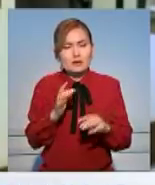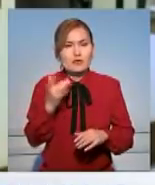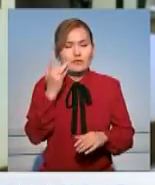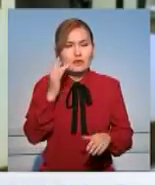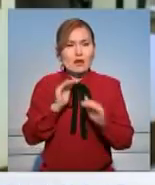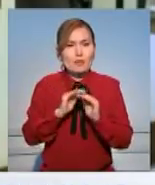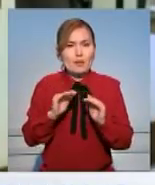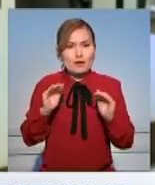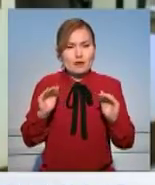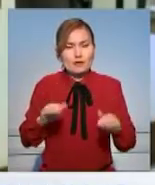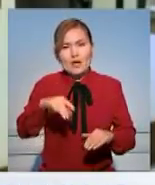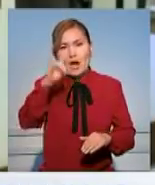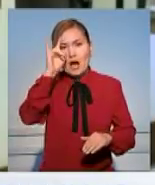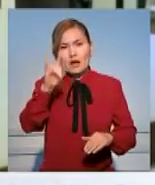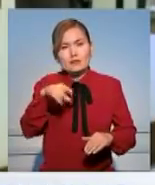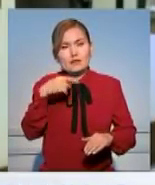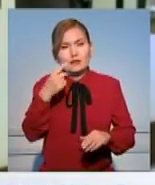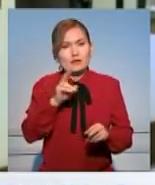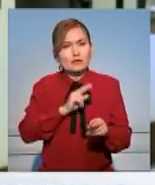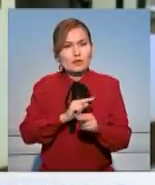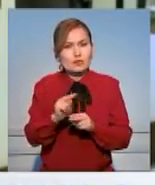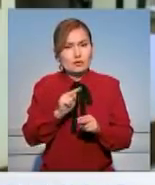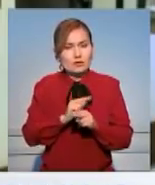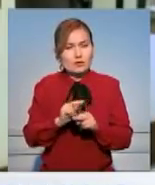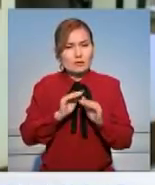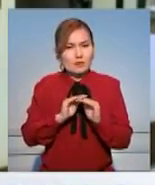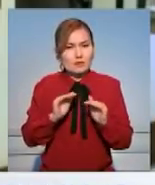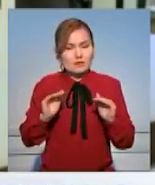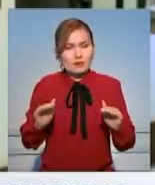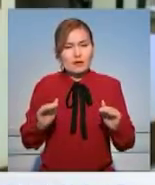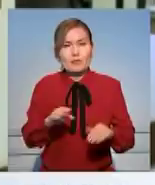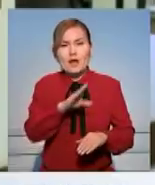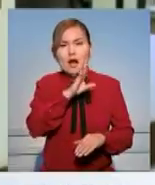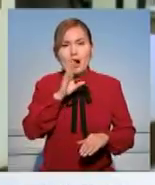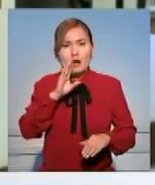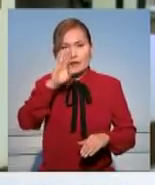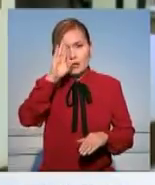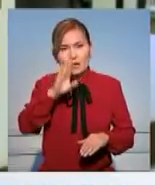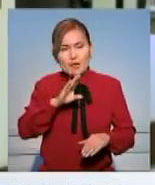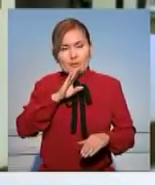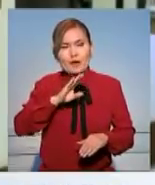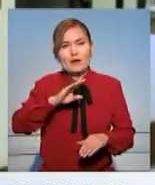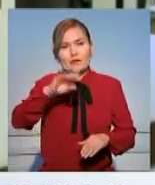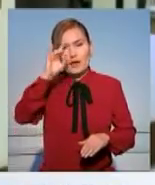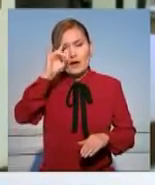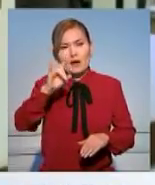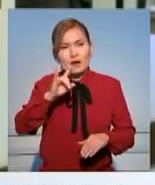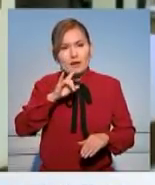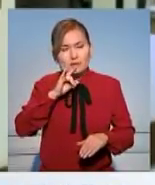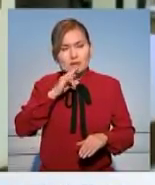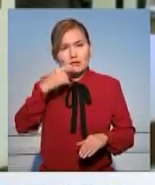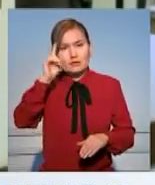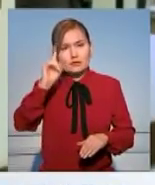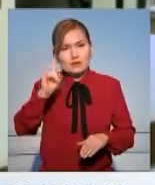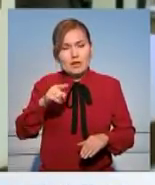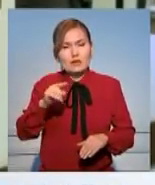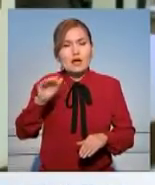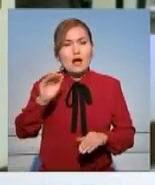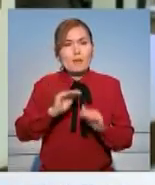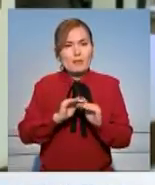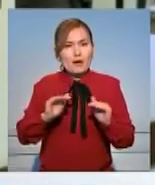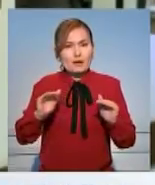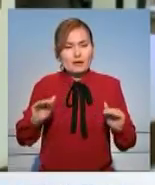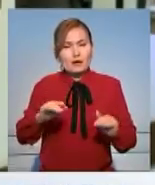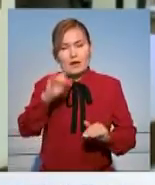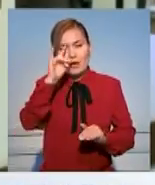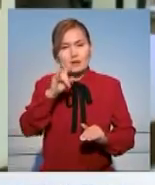күндері не қазақ тілінен сабақ береміз. Ата-аналар қазір қазақ тіліне сабақ беруге балаларын жібереді. Кішкентайынан бастап